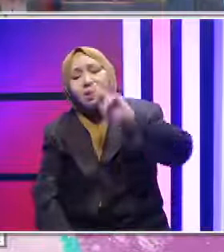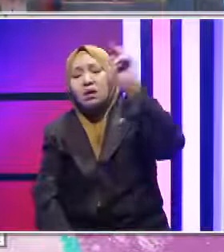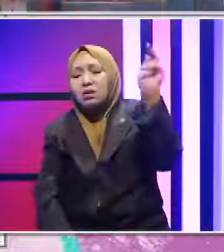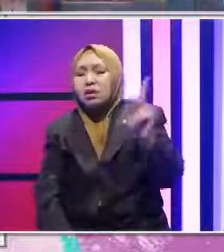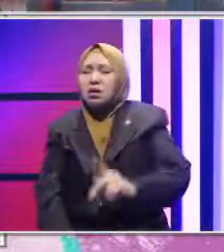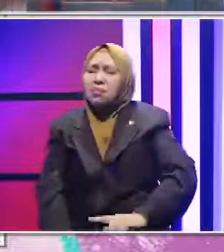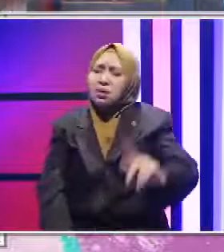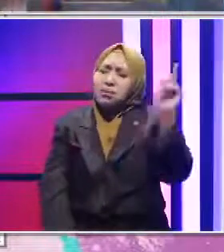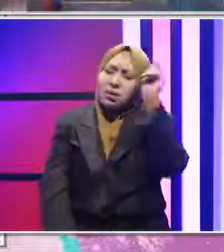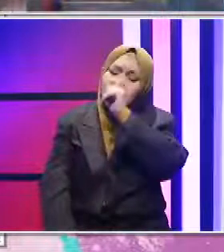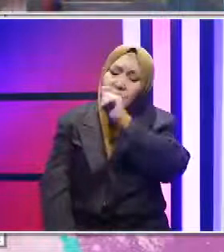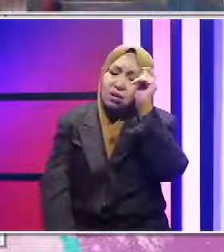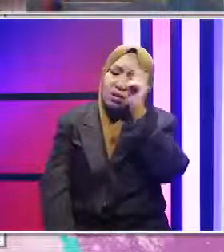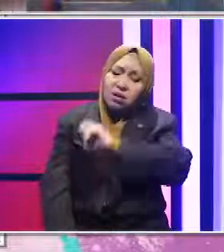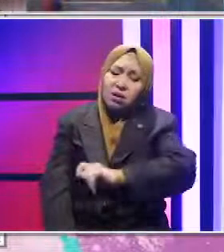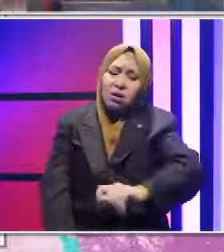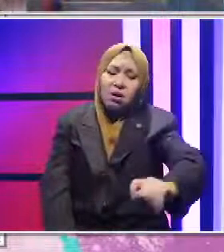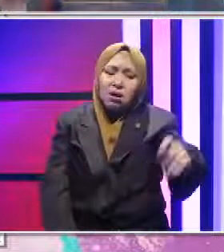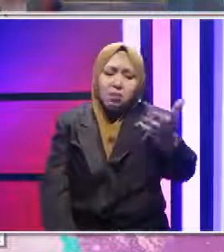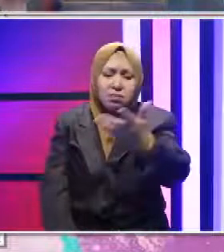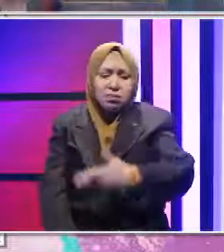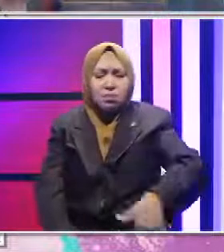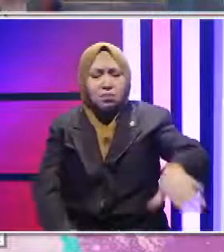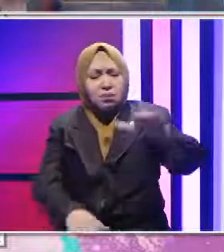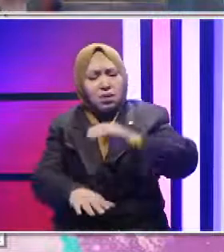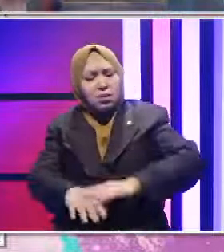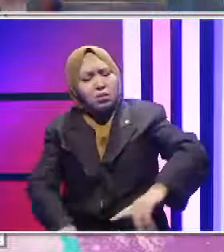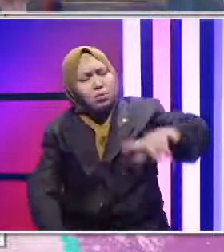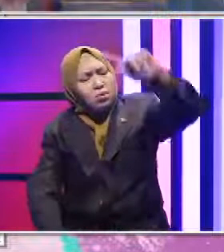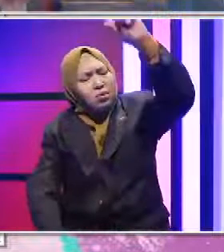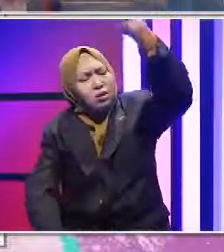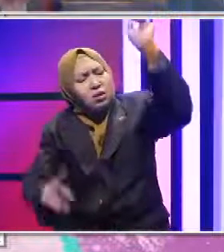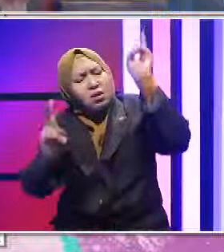الإنسان ما غرك بربك